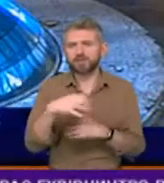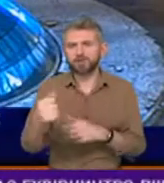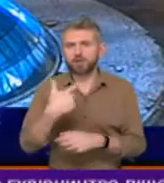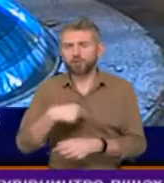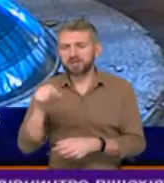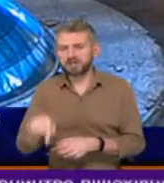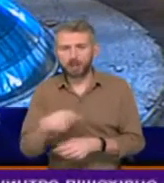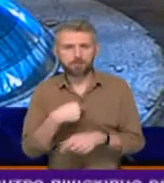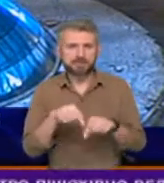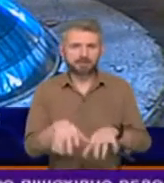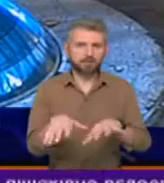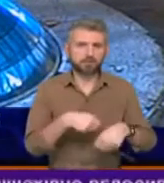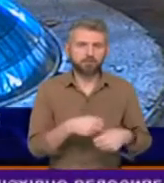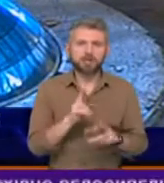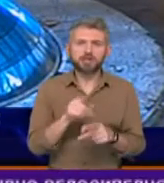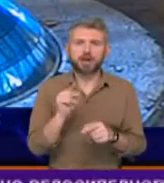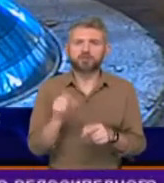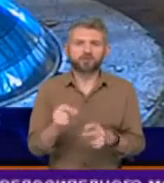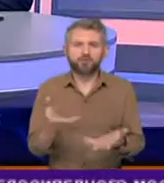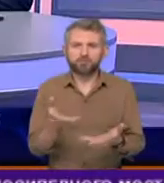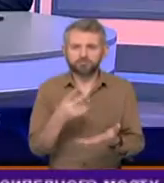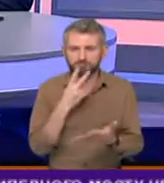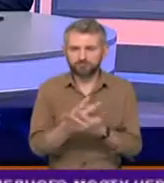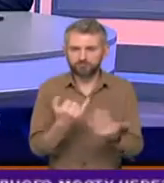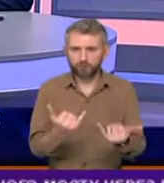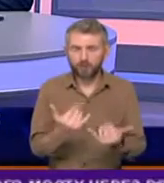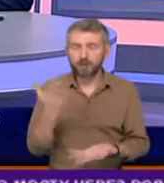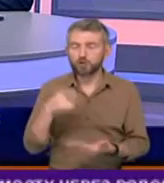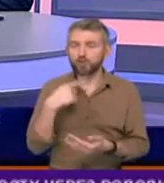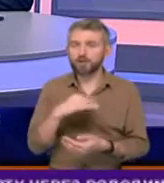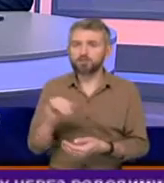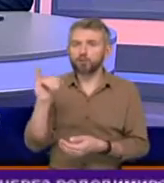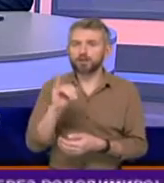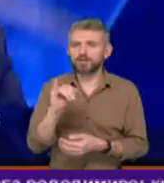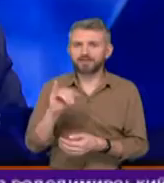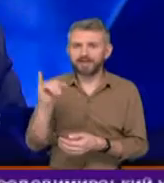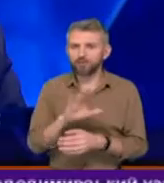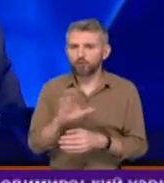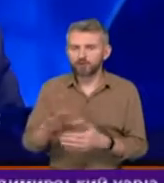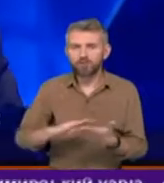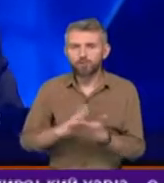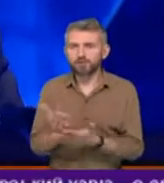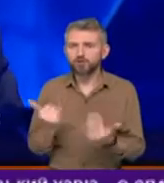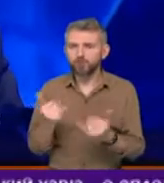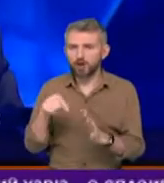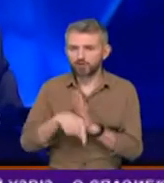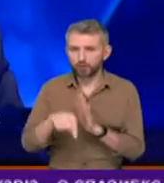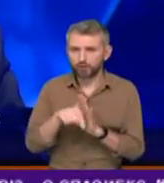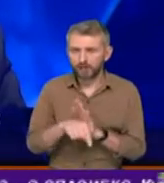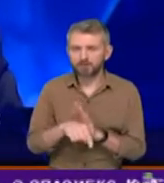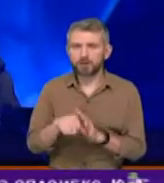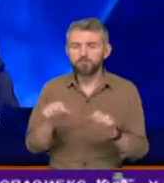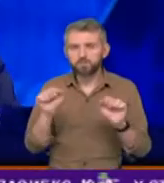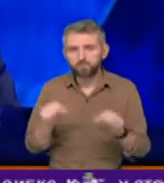собі це, ми це. От як воно одягається? Дійсно, якщо говорити про історичний, не історичний, політичний, сучасний контекст, так, то